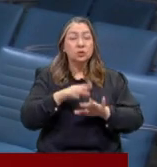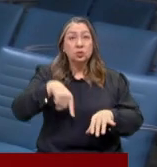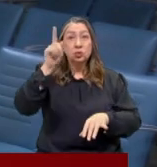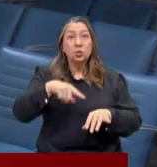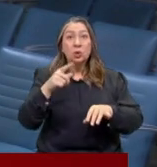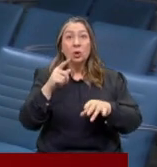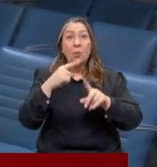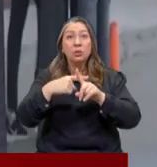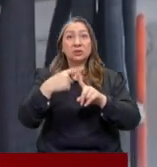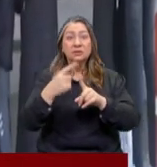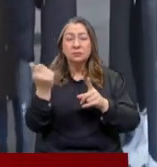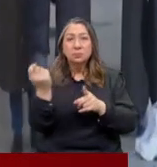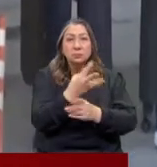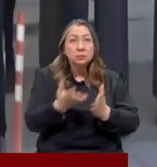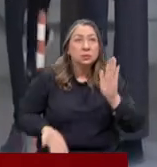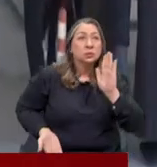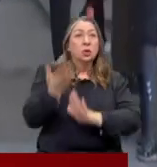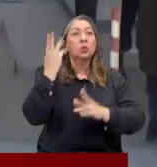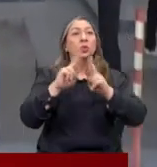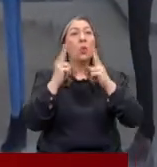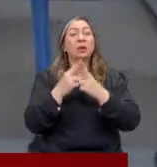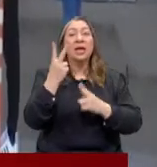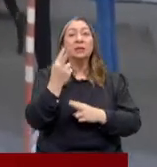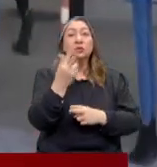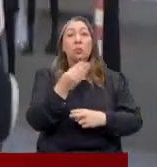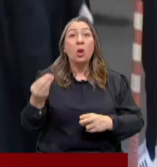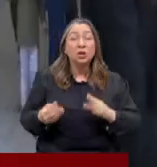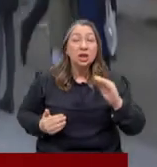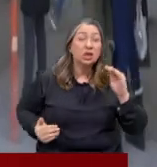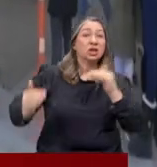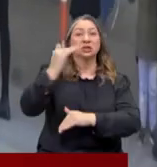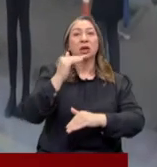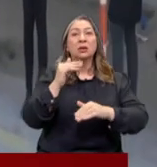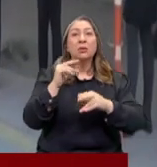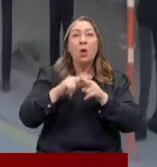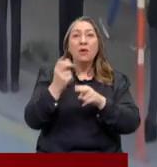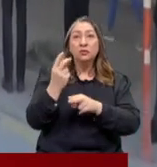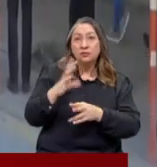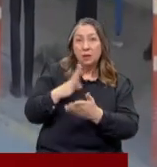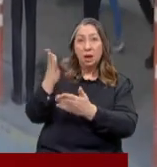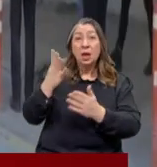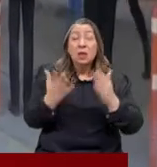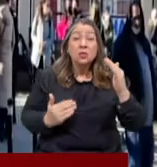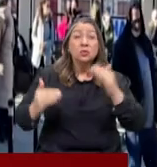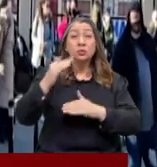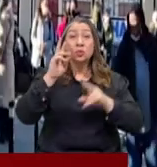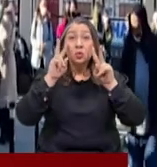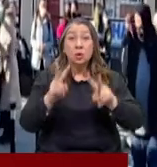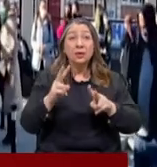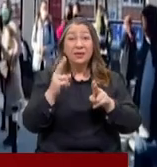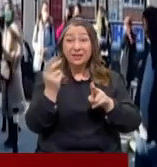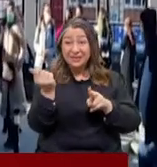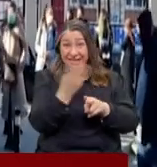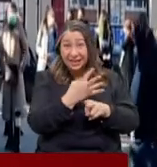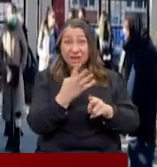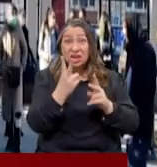vaka sayılarına ulaştık. Dünyada dün itibariyle 2,5 milyonu geçen vaka sayısı oluştu. Bu daha önce en yüksek piklerde gördüğümüz vaka